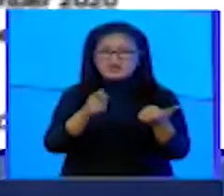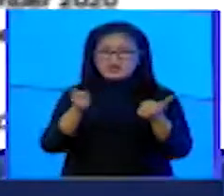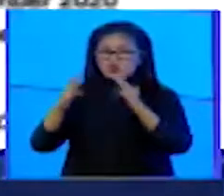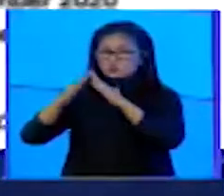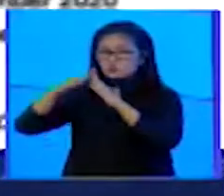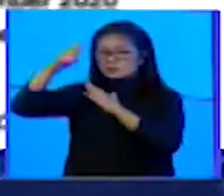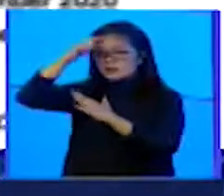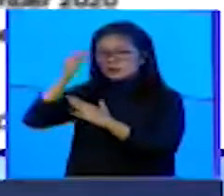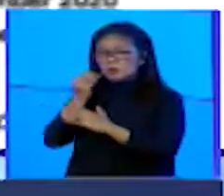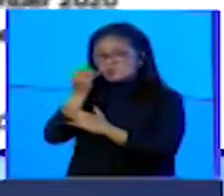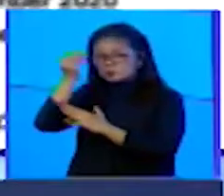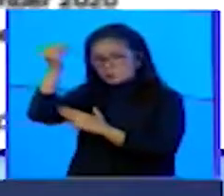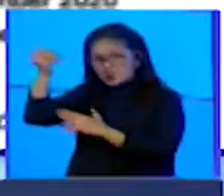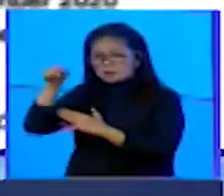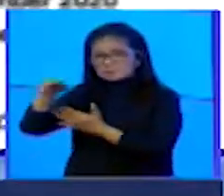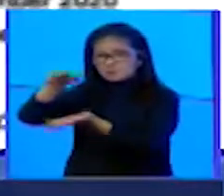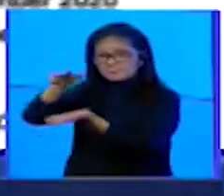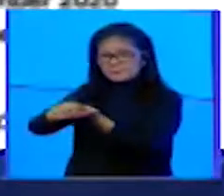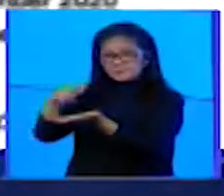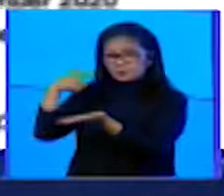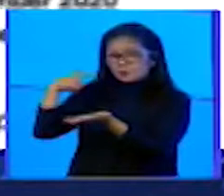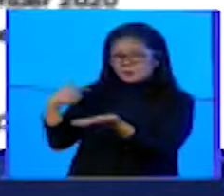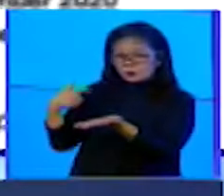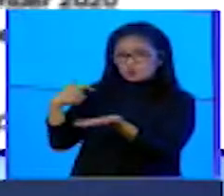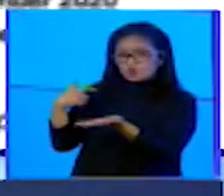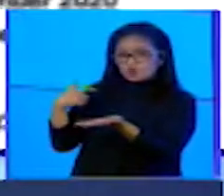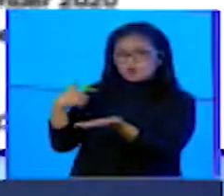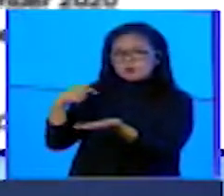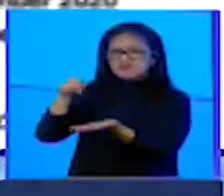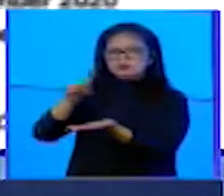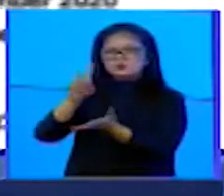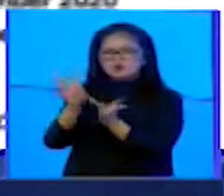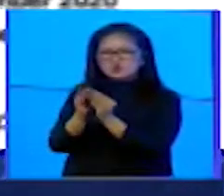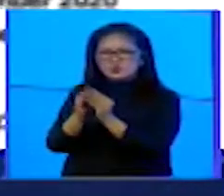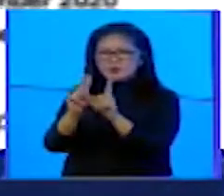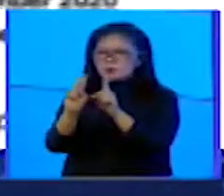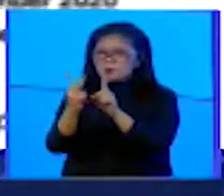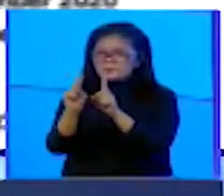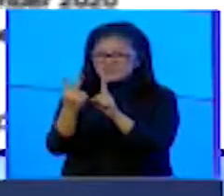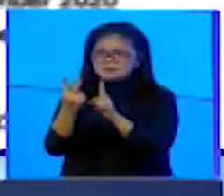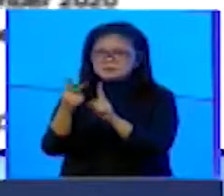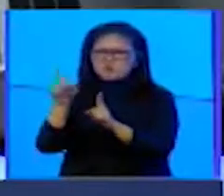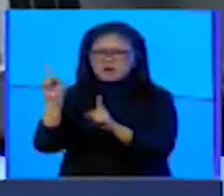rujukan dengan keputusan gubernur maupun keputusan Menteri Kesehatan itu ada 12 termasuk di dalamnya